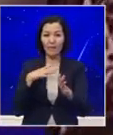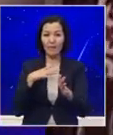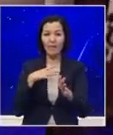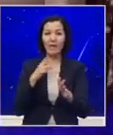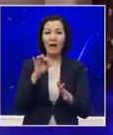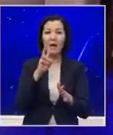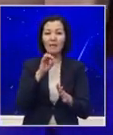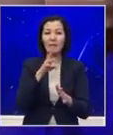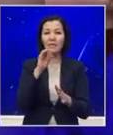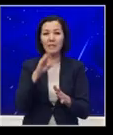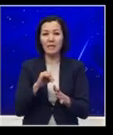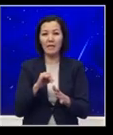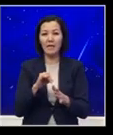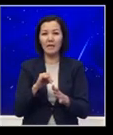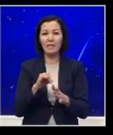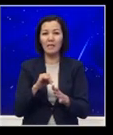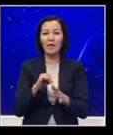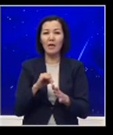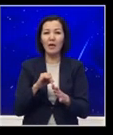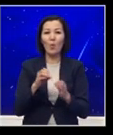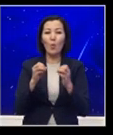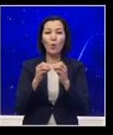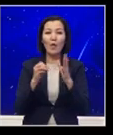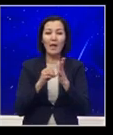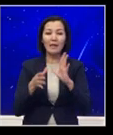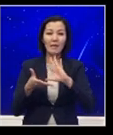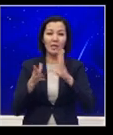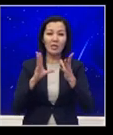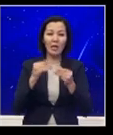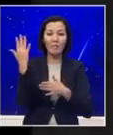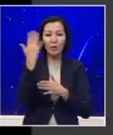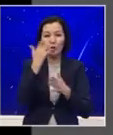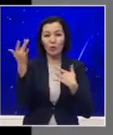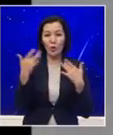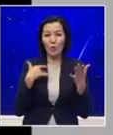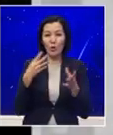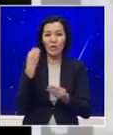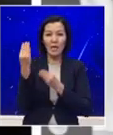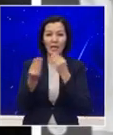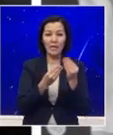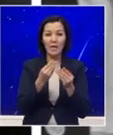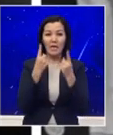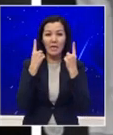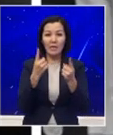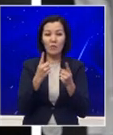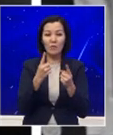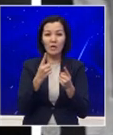тер, көгілдір таксисінді 16 фильмге түскен. Елеулі екеуі Қажымұқан мен Тайлақ